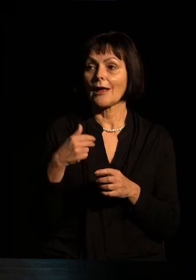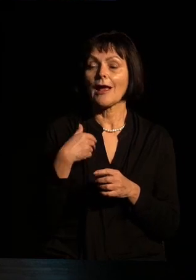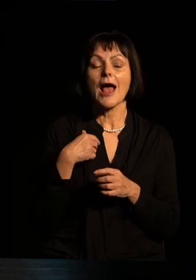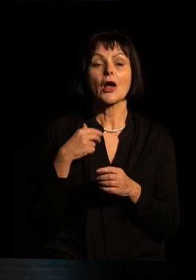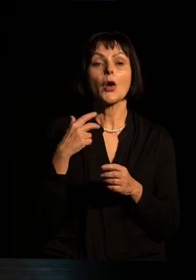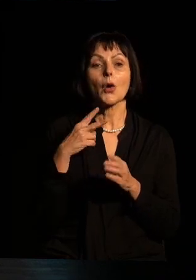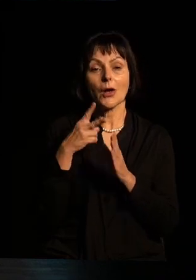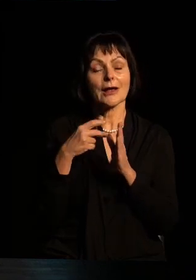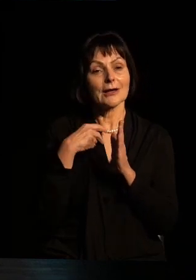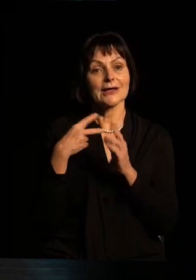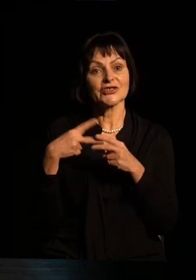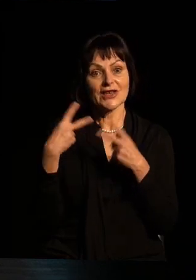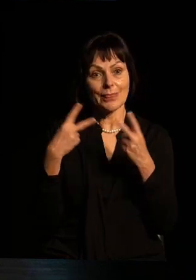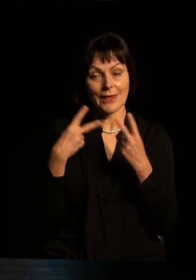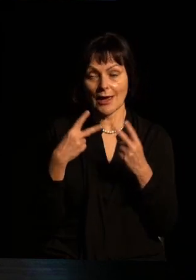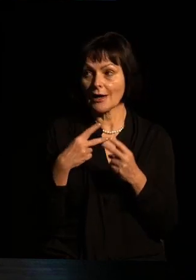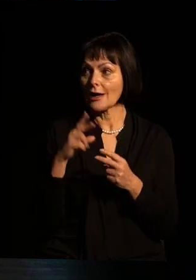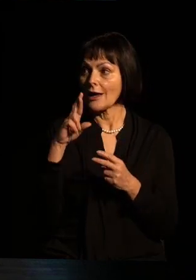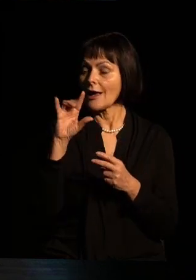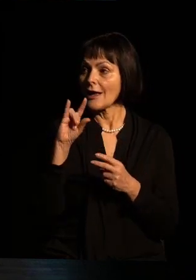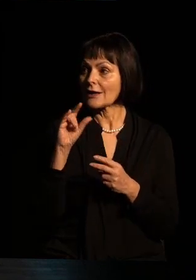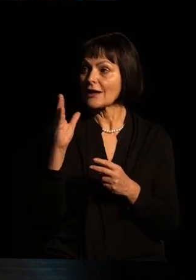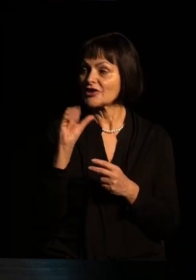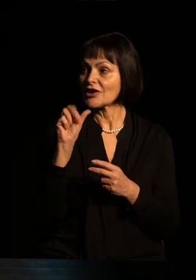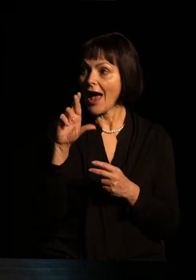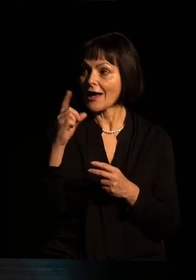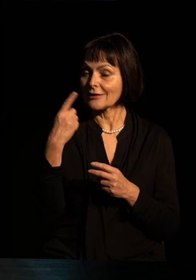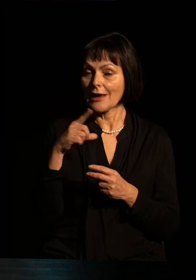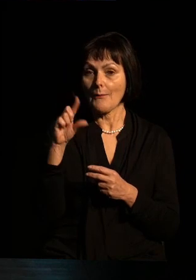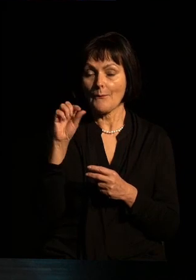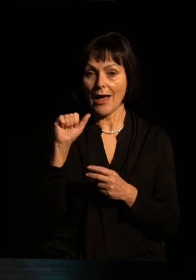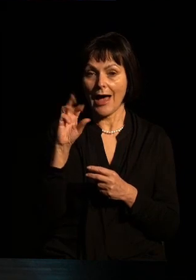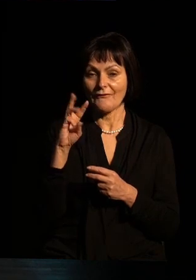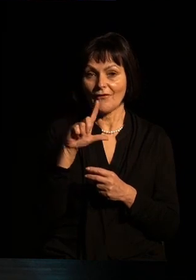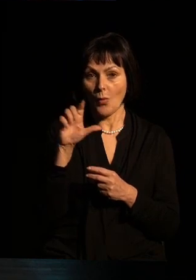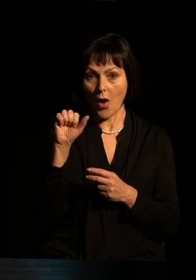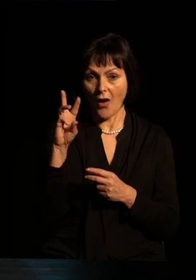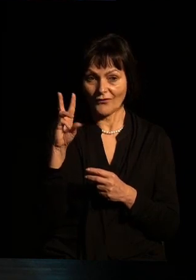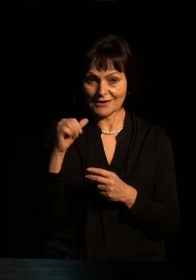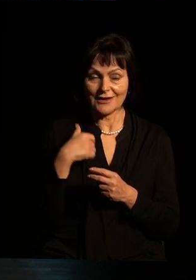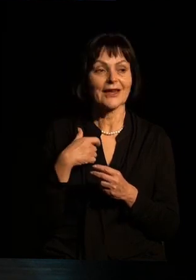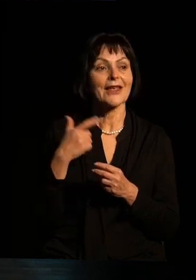i kronikarz jego górskiego życia, Ryszard Pawłowski i Piotr Droszcz. Zapraszamy.